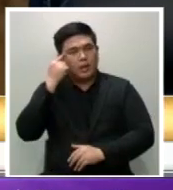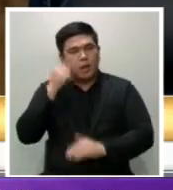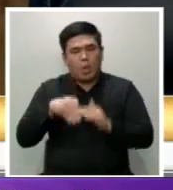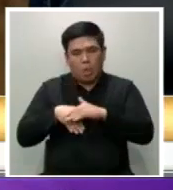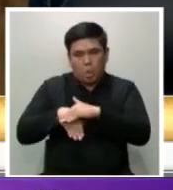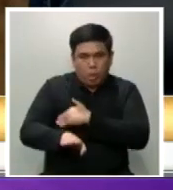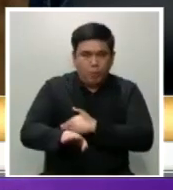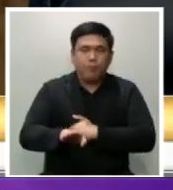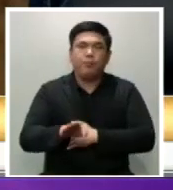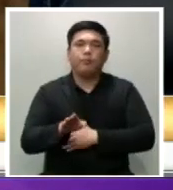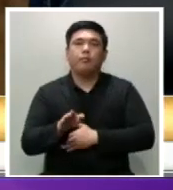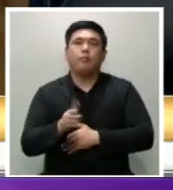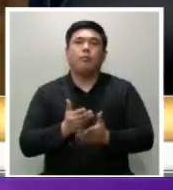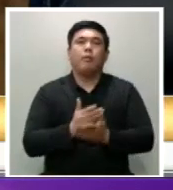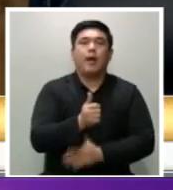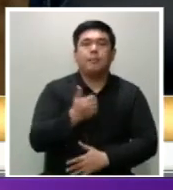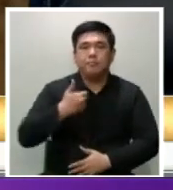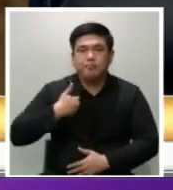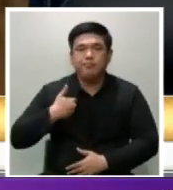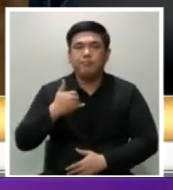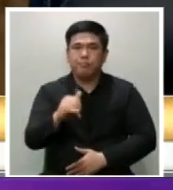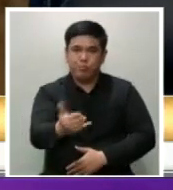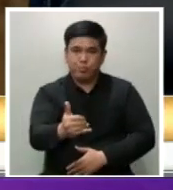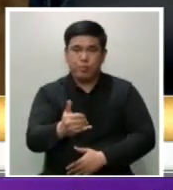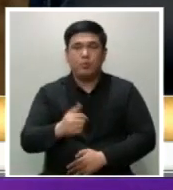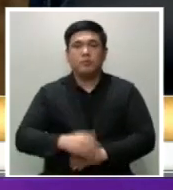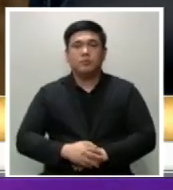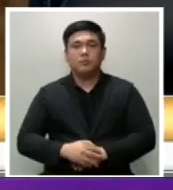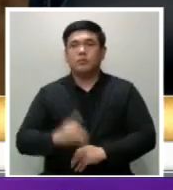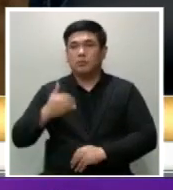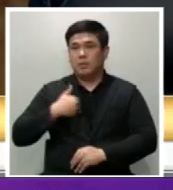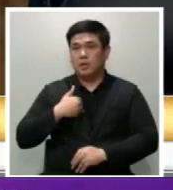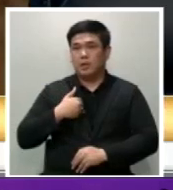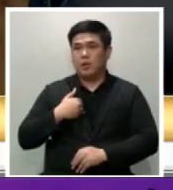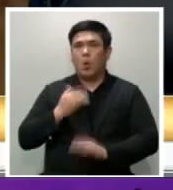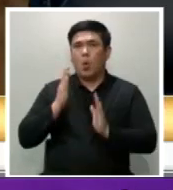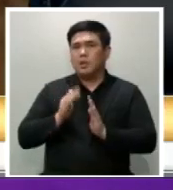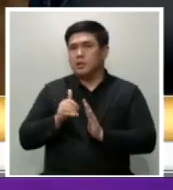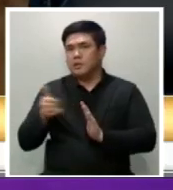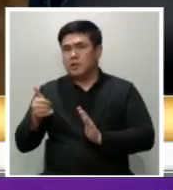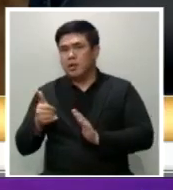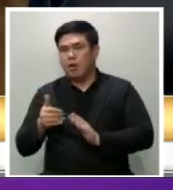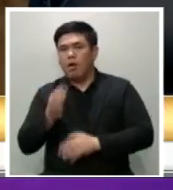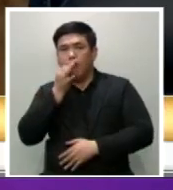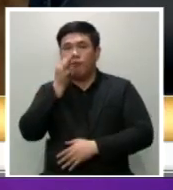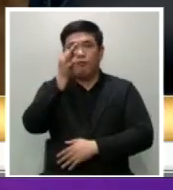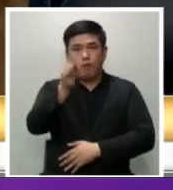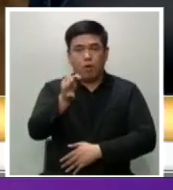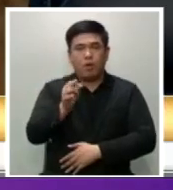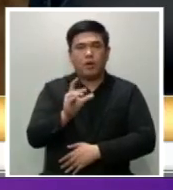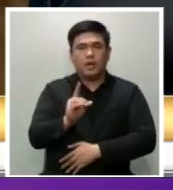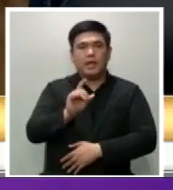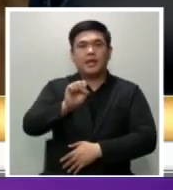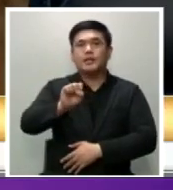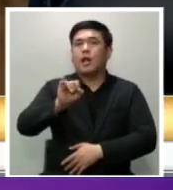ข้างนอกต่อมาก็มีผู้ไปแจ้งความต่อกรมสอบสวนคดีพิเศษหรือ